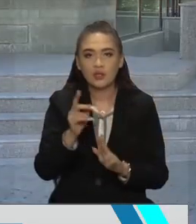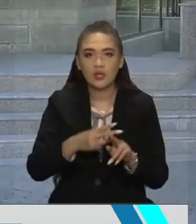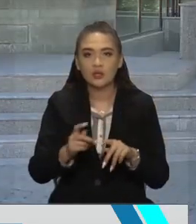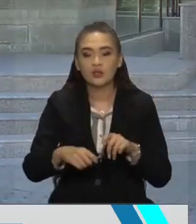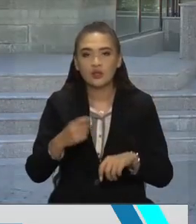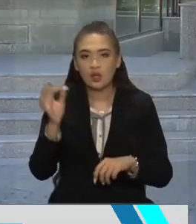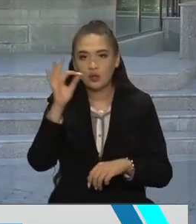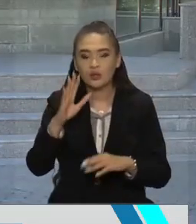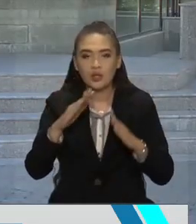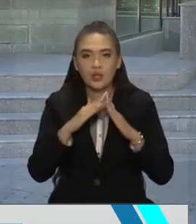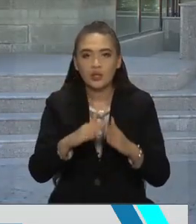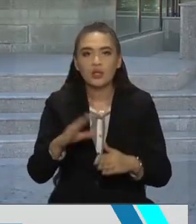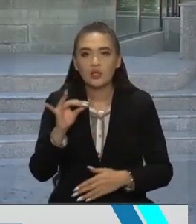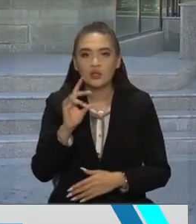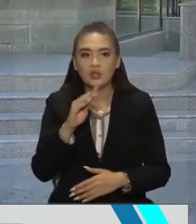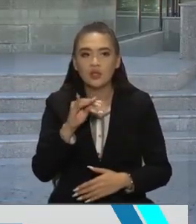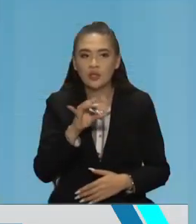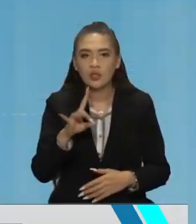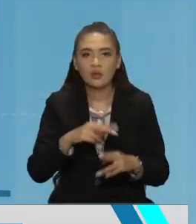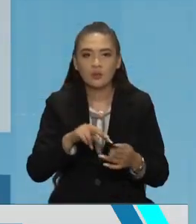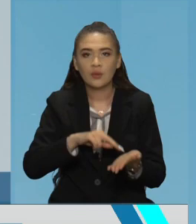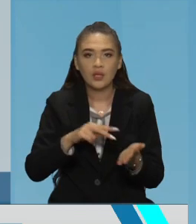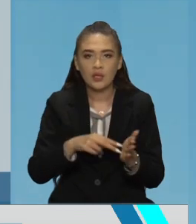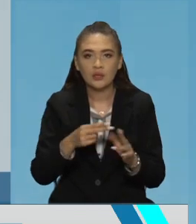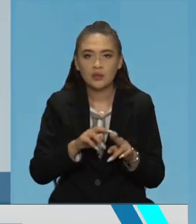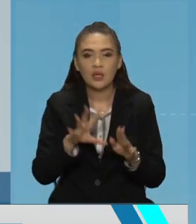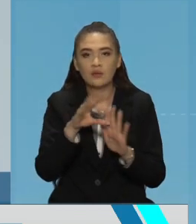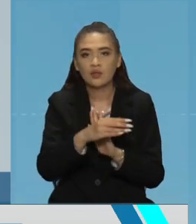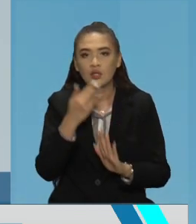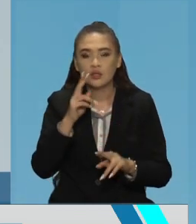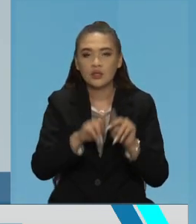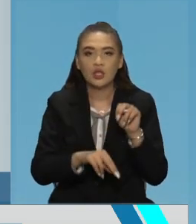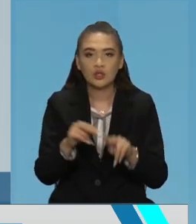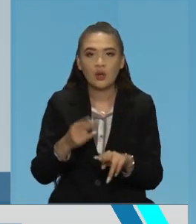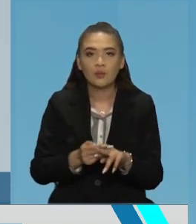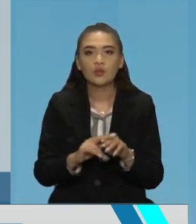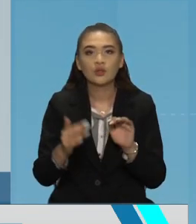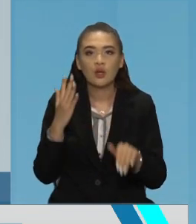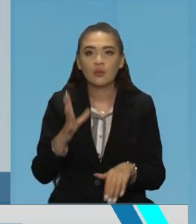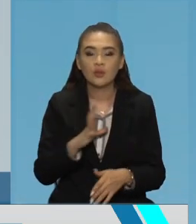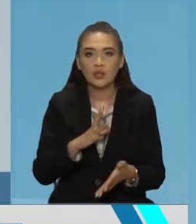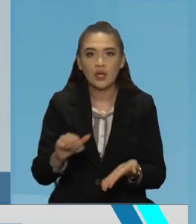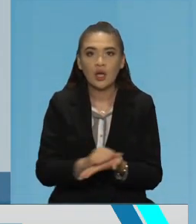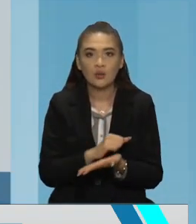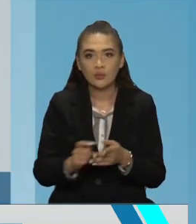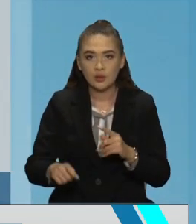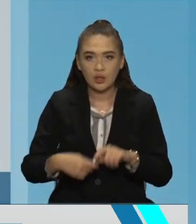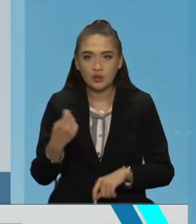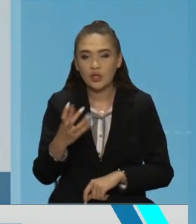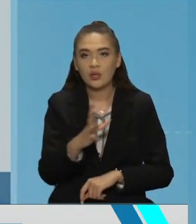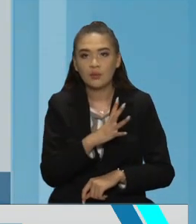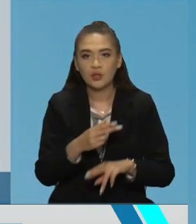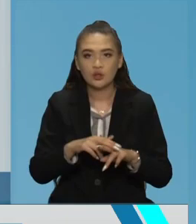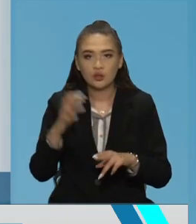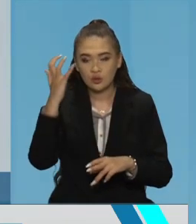без инженерных сетей и согласования с генеральным планом не выдавались. Застройщики, работавшие без этих документов и с нарушениями, попали в так называемый